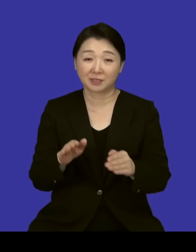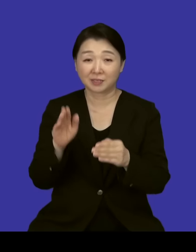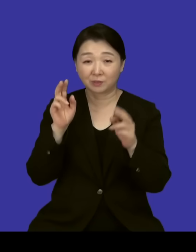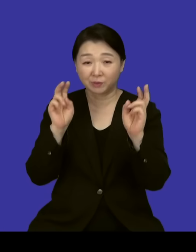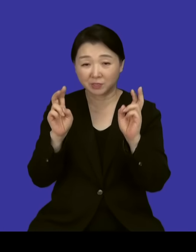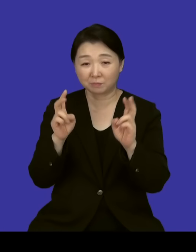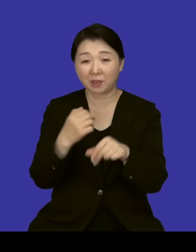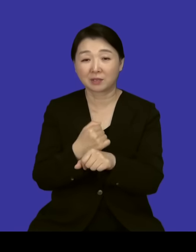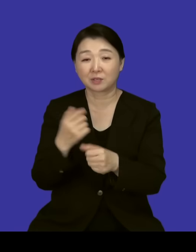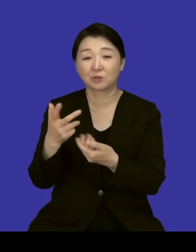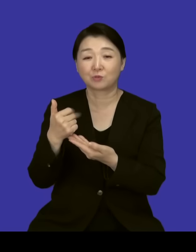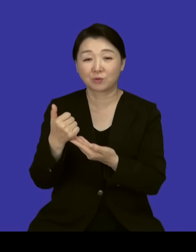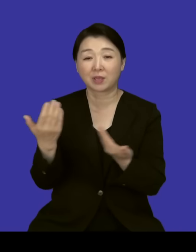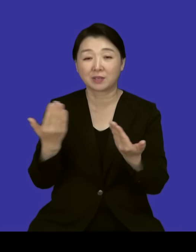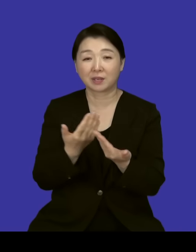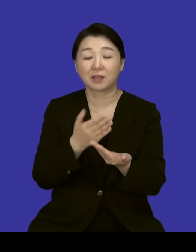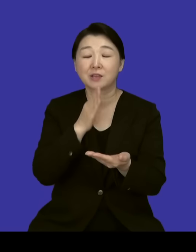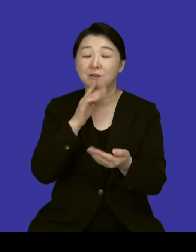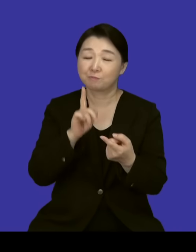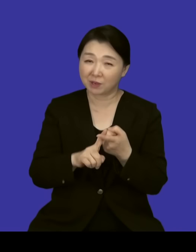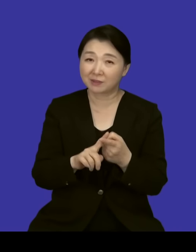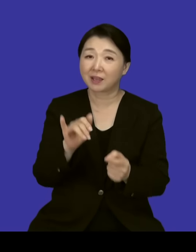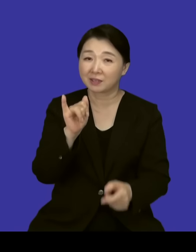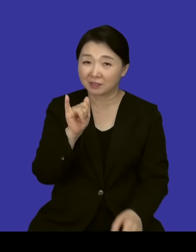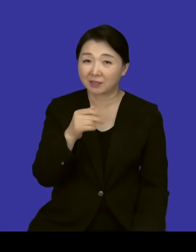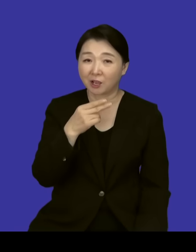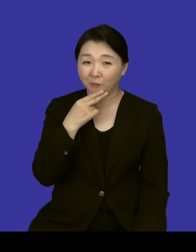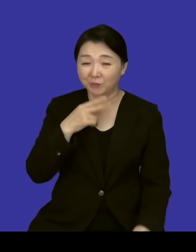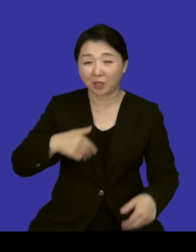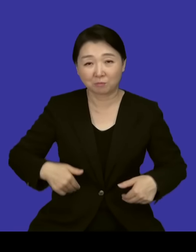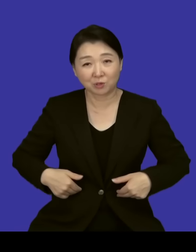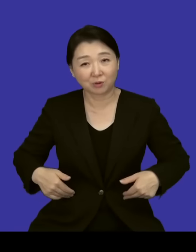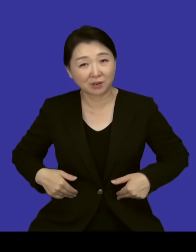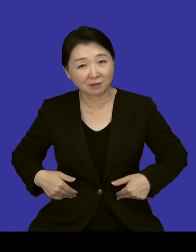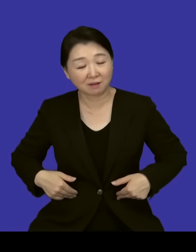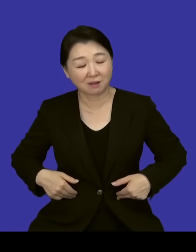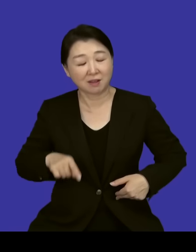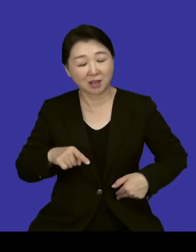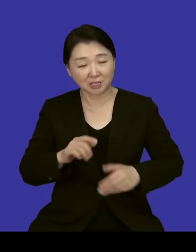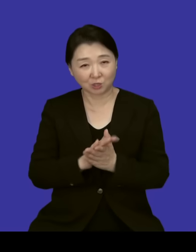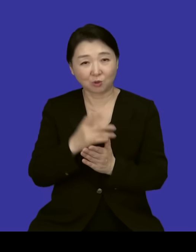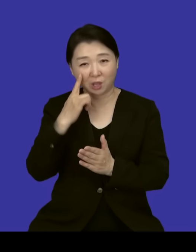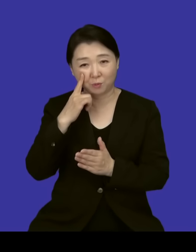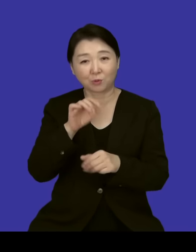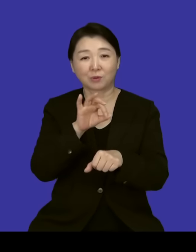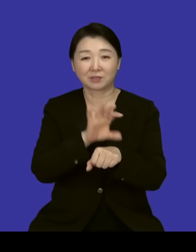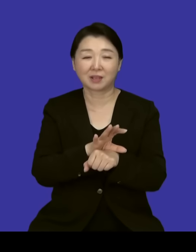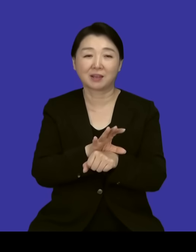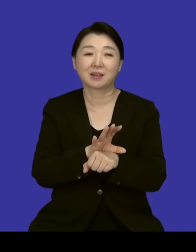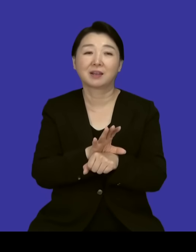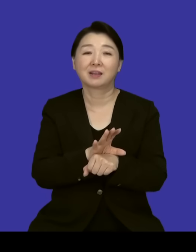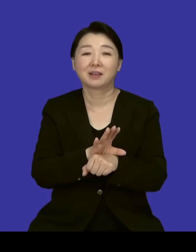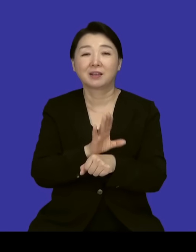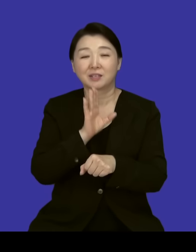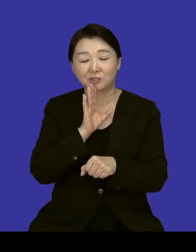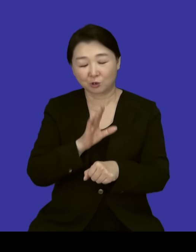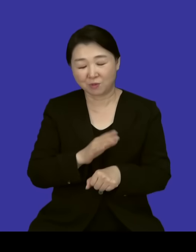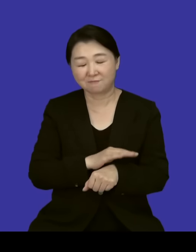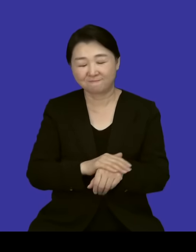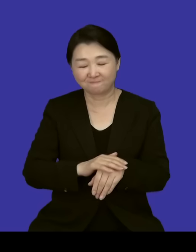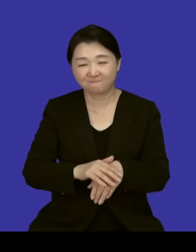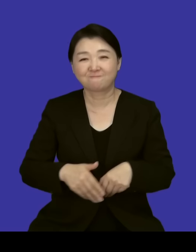기업이 하는 일이 주님이 오르게 주님 이게 필요한 거예요 아니에요를 기도해보고 사라는 걸 저는 오늘 정말 뼈저리게 좀